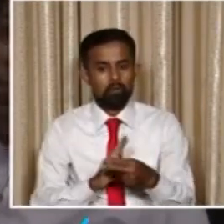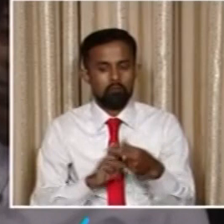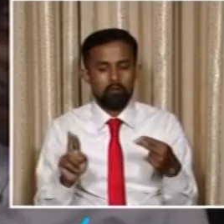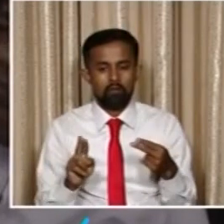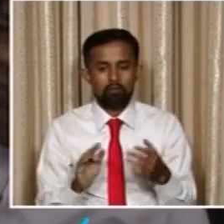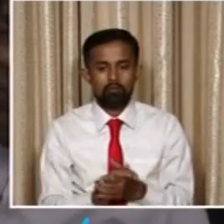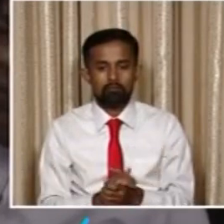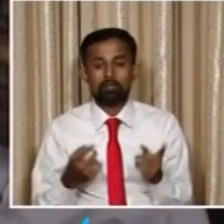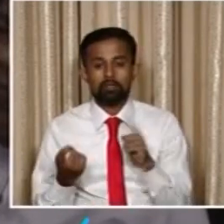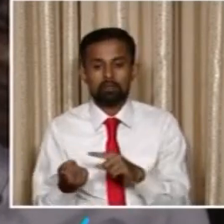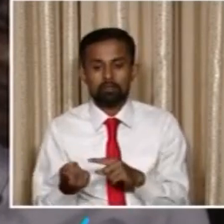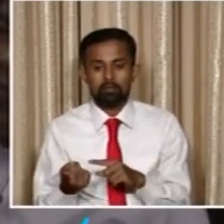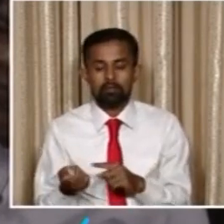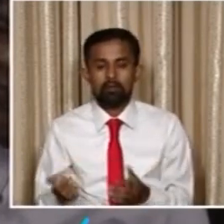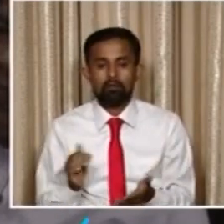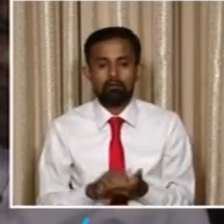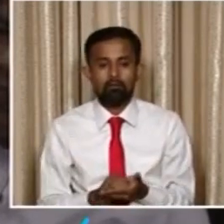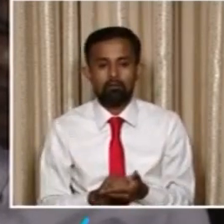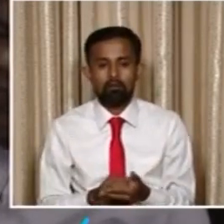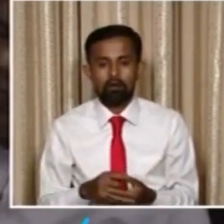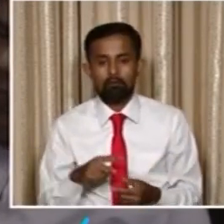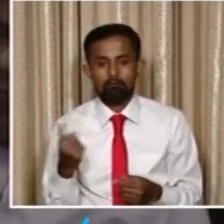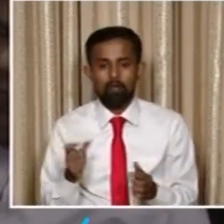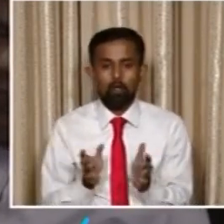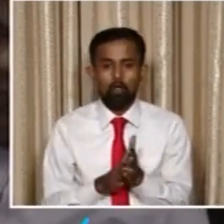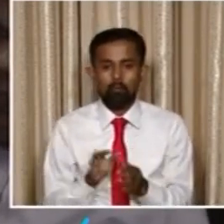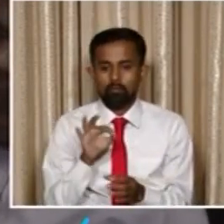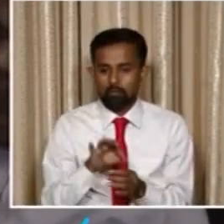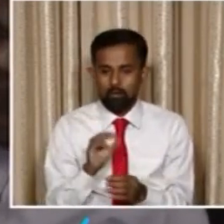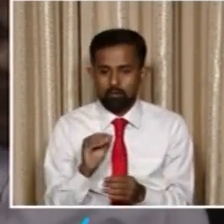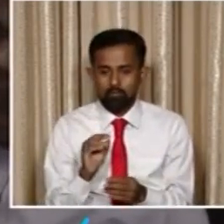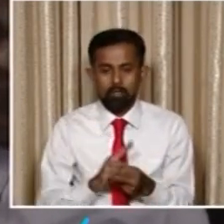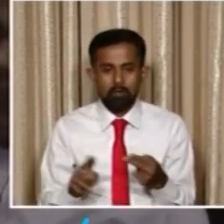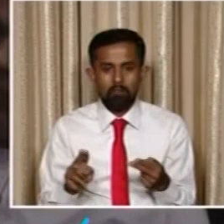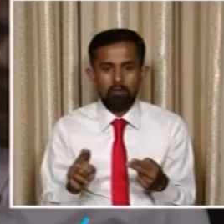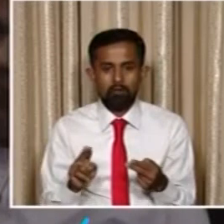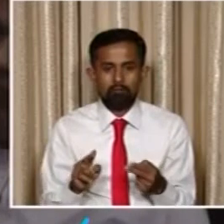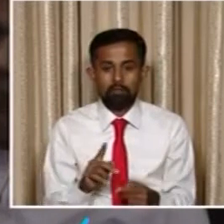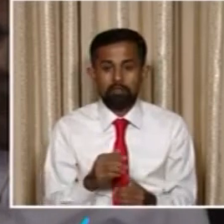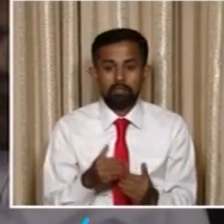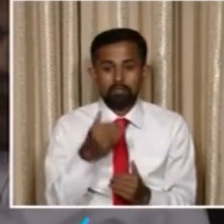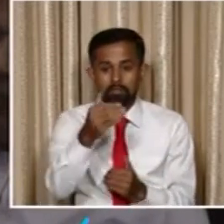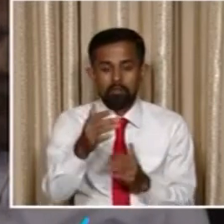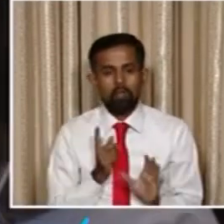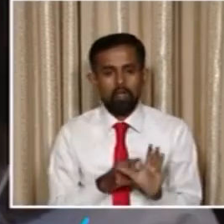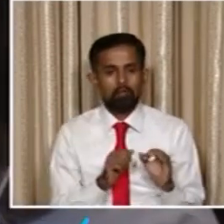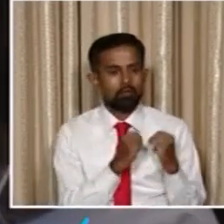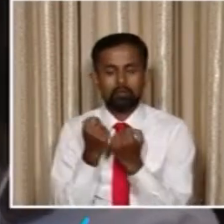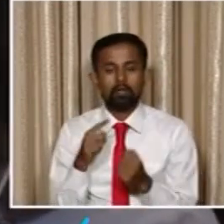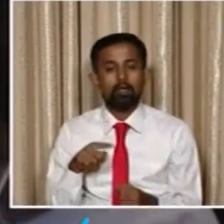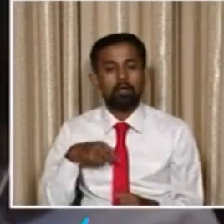එපා. ඊළඟ කාරණාව තමයි නැවත වතාවක් අතුරු කමිටුවක් දාන්න හදනවා නම් ඒක කරන්න එපා. මොකද ඉස්සරහට තියෙනවා වර්ල්ඩ් කප් එක.